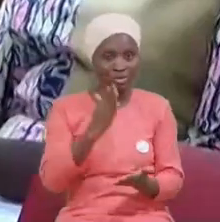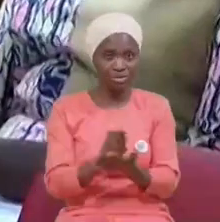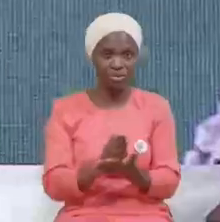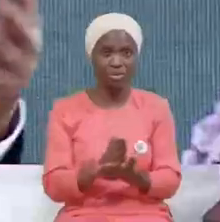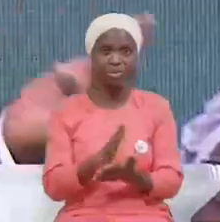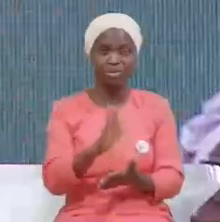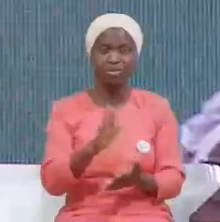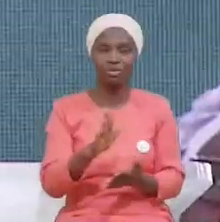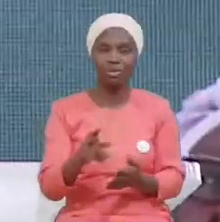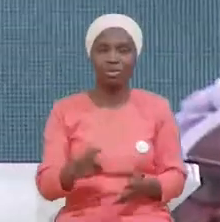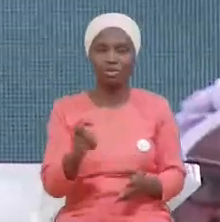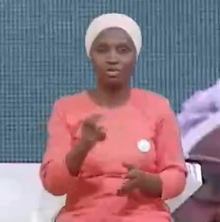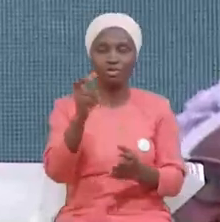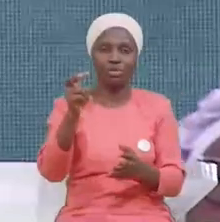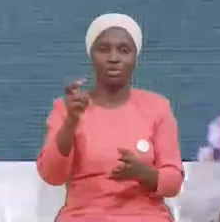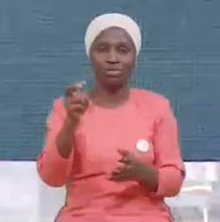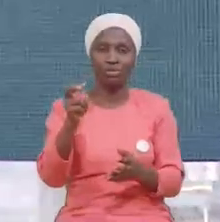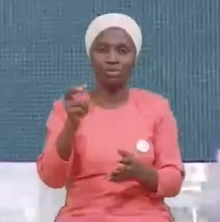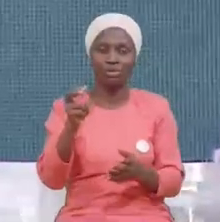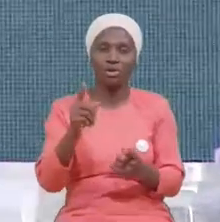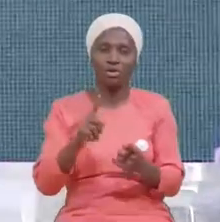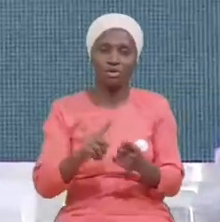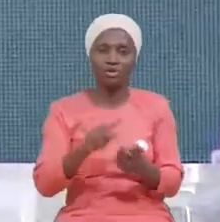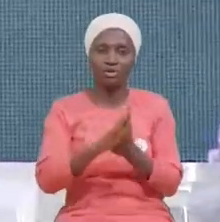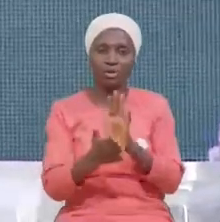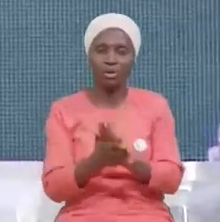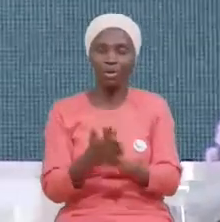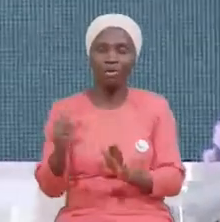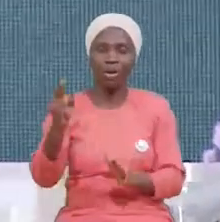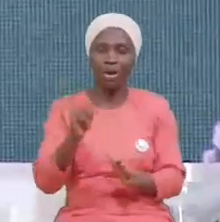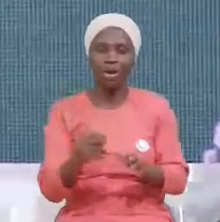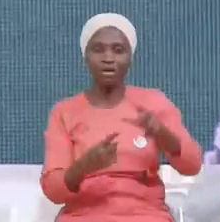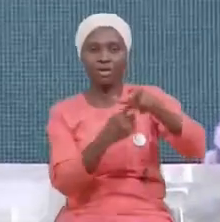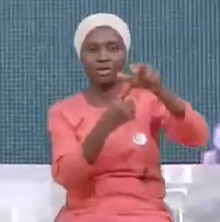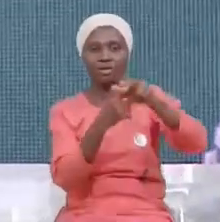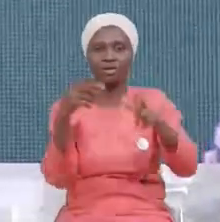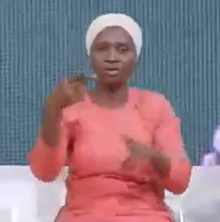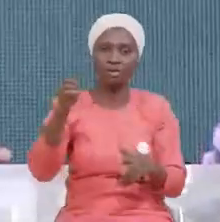tu vas arrêter ton voyage, tu ne seras plus un héros.